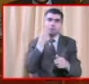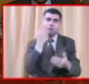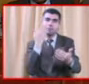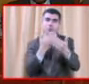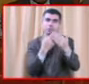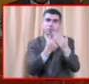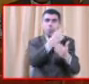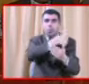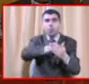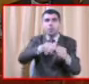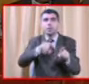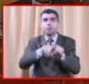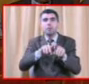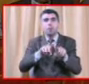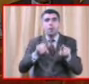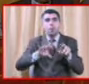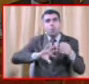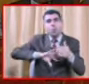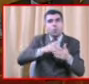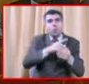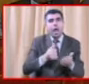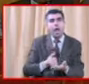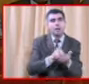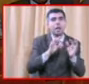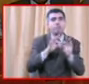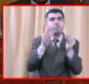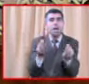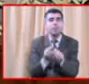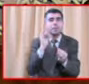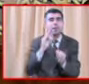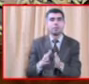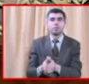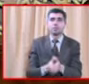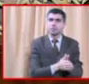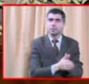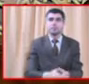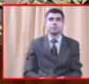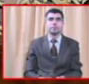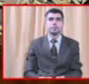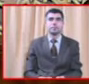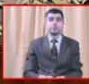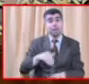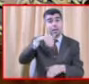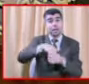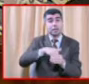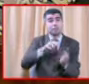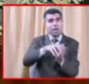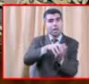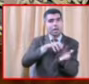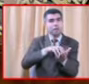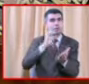العزلة ولمعالجة ما يمكن معالجته. وشكرا. كلمة الفريق الأصالة والمعاصرة.